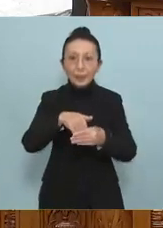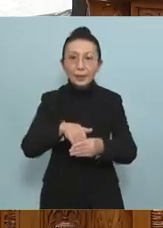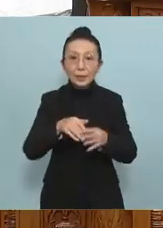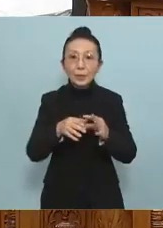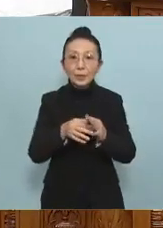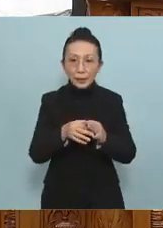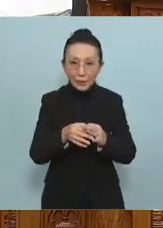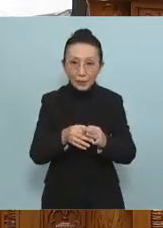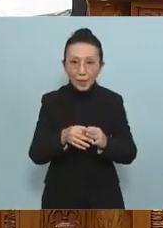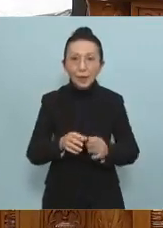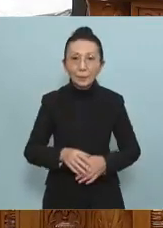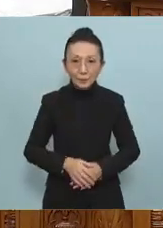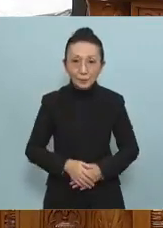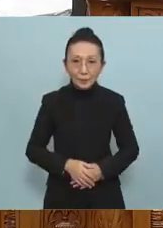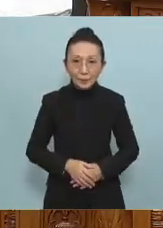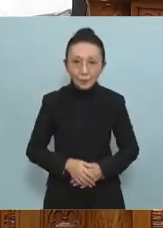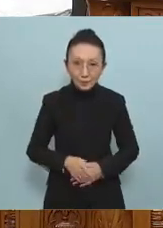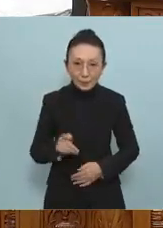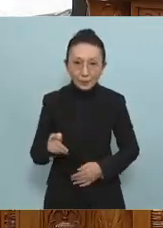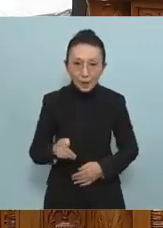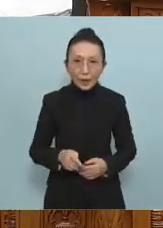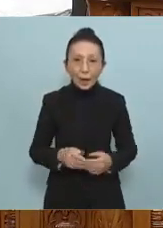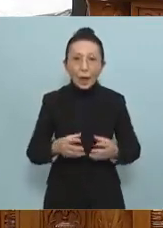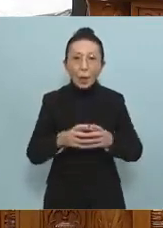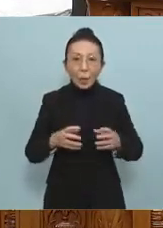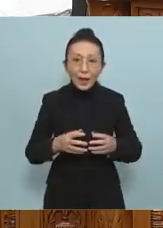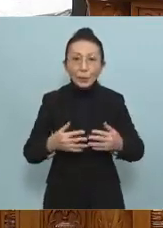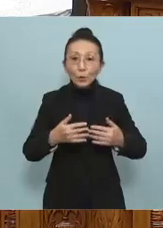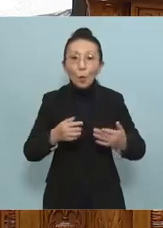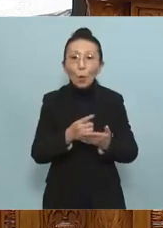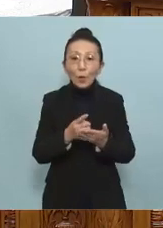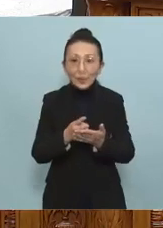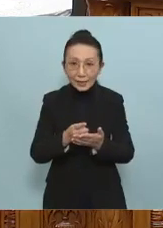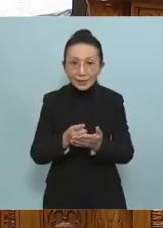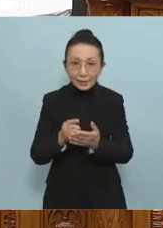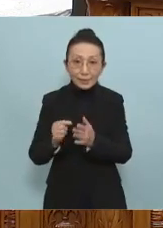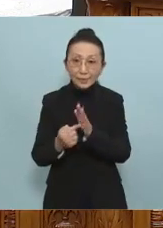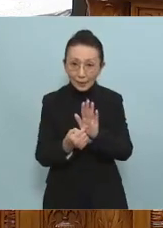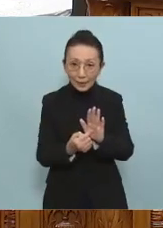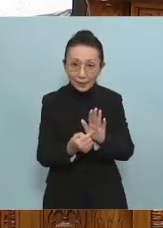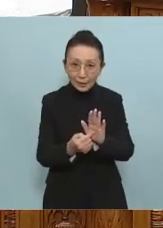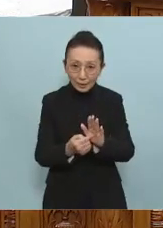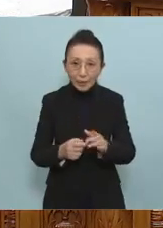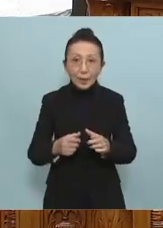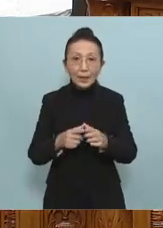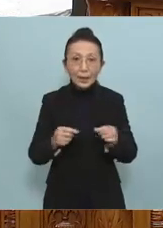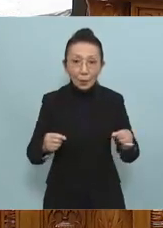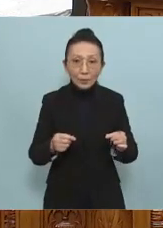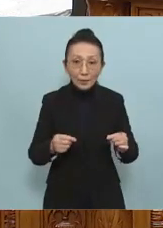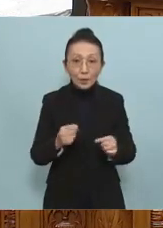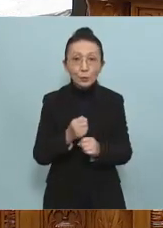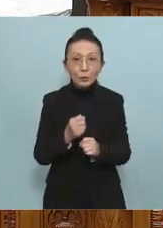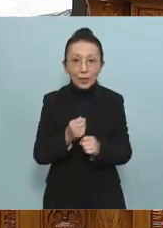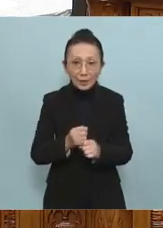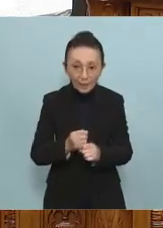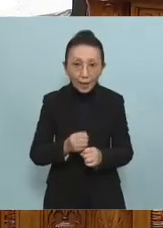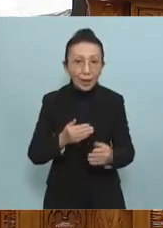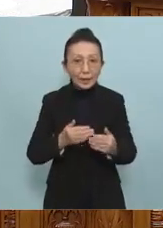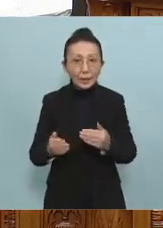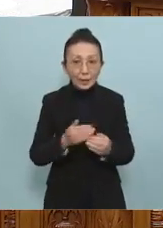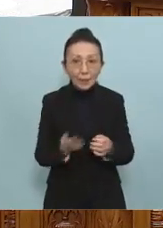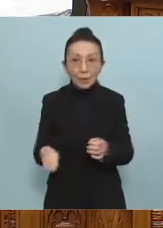でに骨太の方針において、感染症拡大前に、我が国で引き上げてきた実績を踏まえ